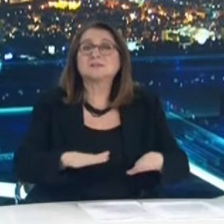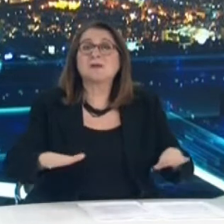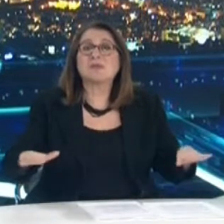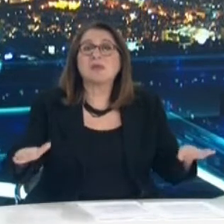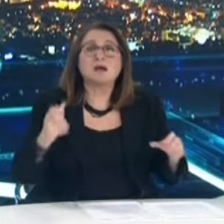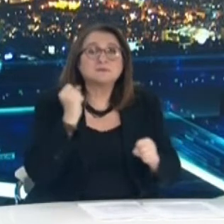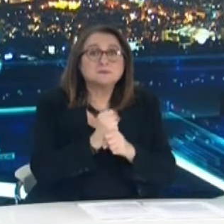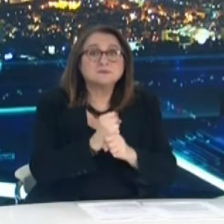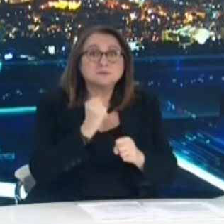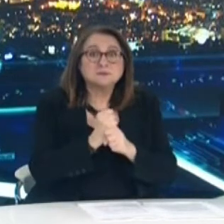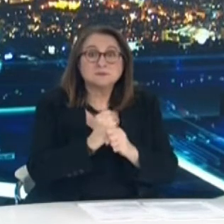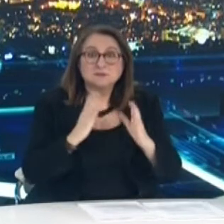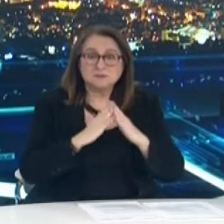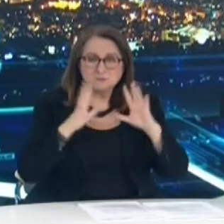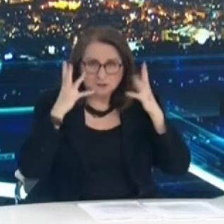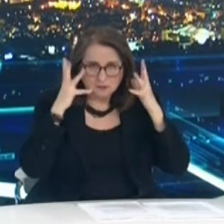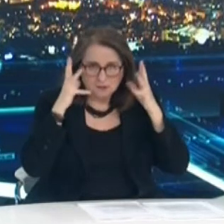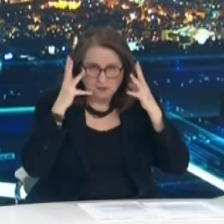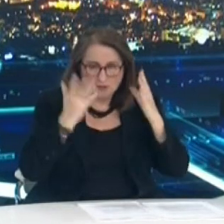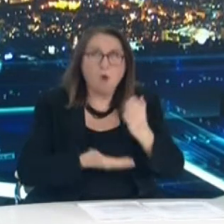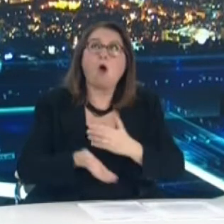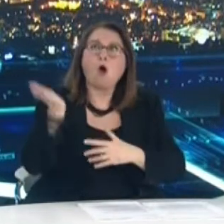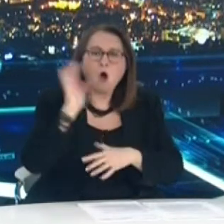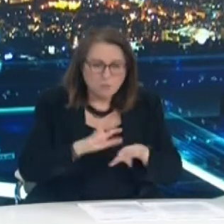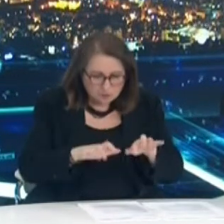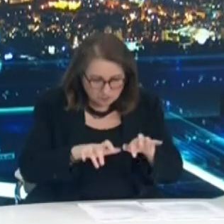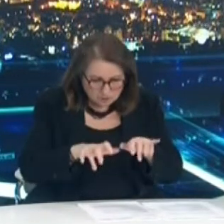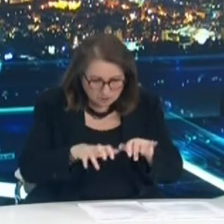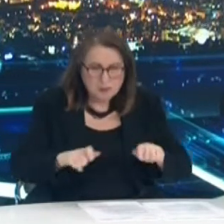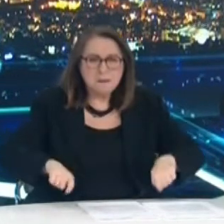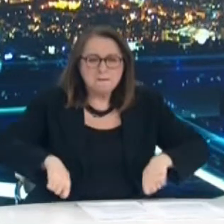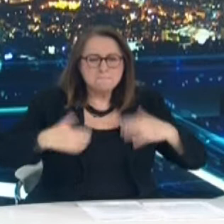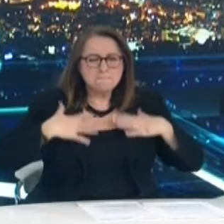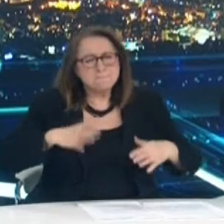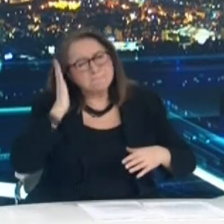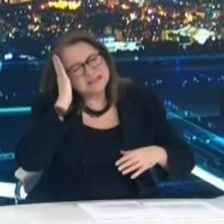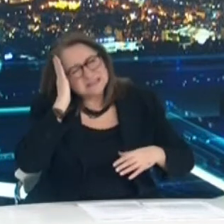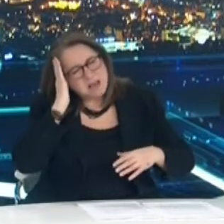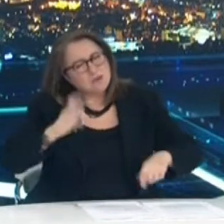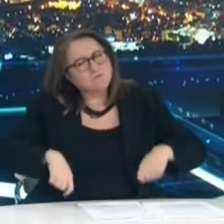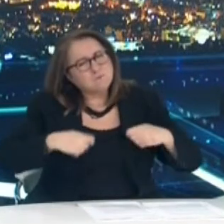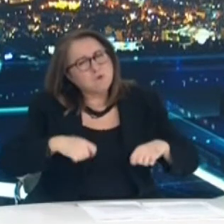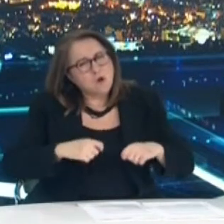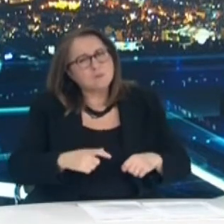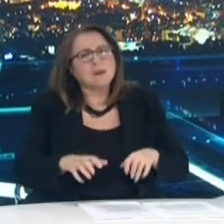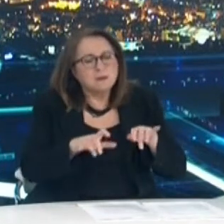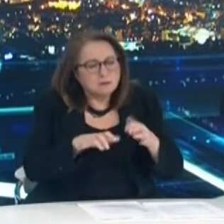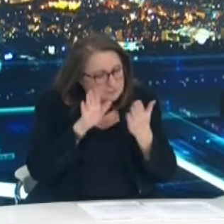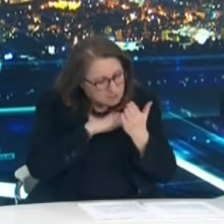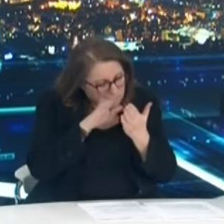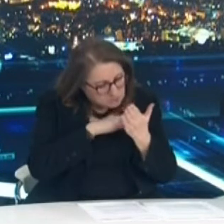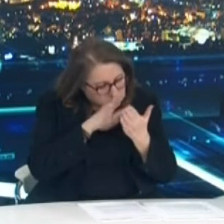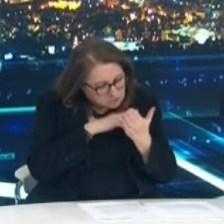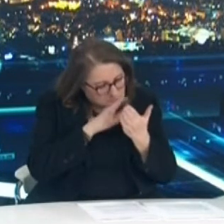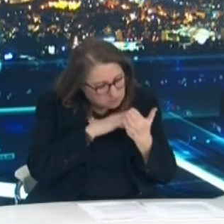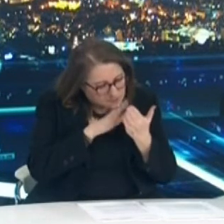παιδιά έχουν πια ειδηματοποιηθεί μέσα στο σπίτι. Είναι όλη μέρα με τις πιτζαμούλες τους ή με τις φόρμες τους, αγκαλιά με το τάμπλετ.